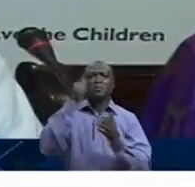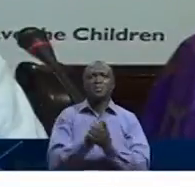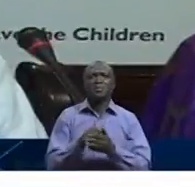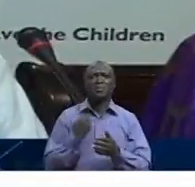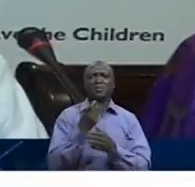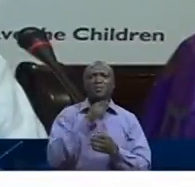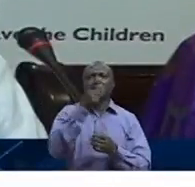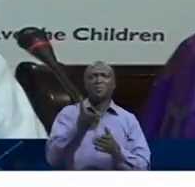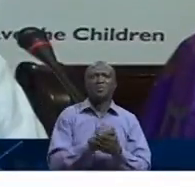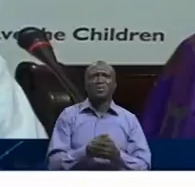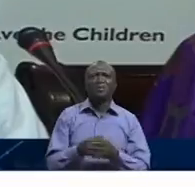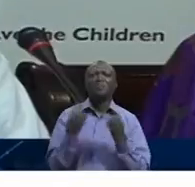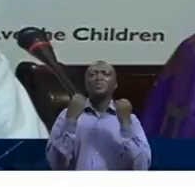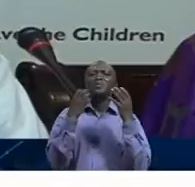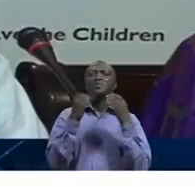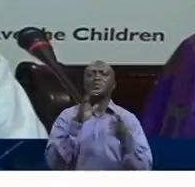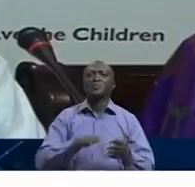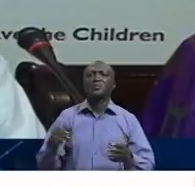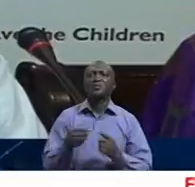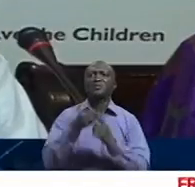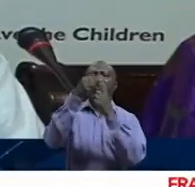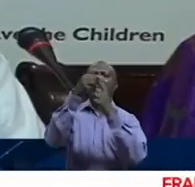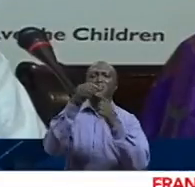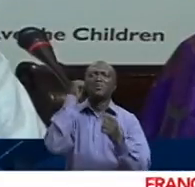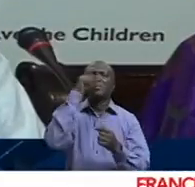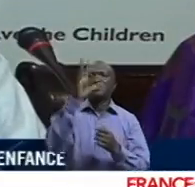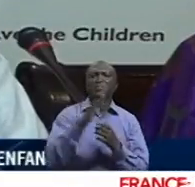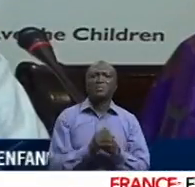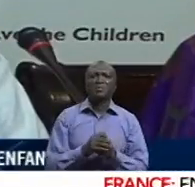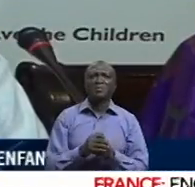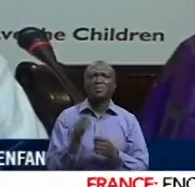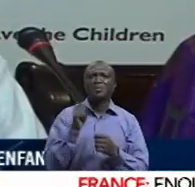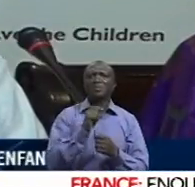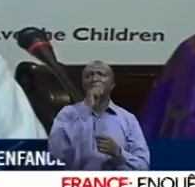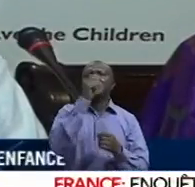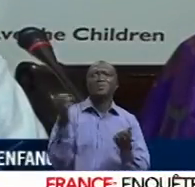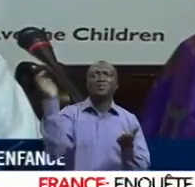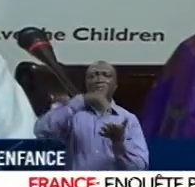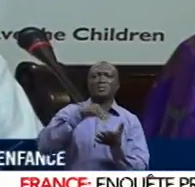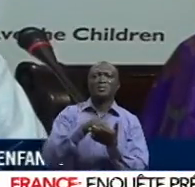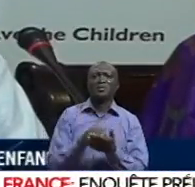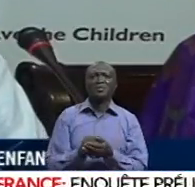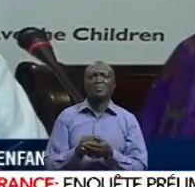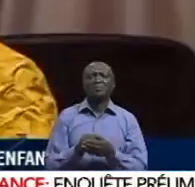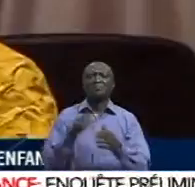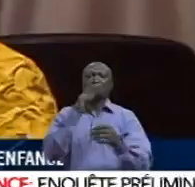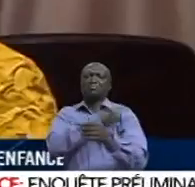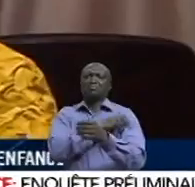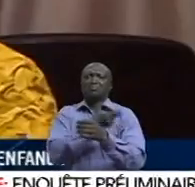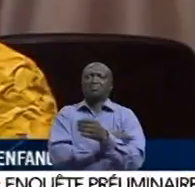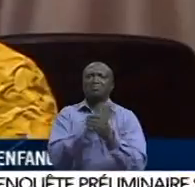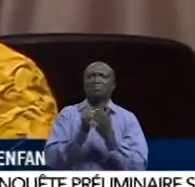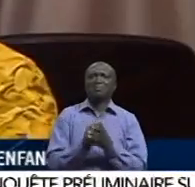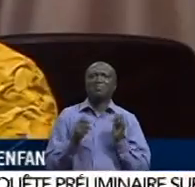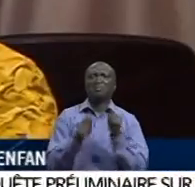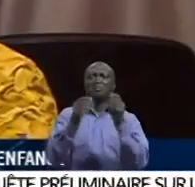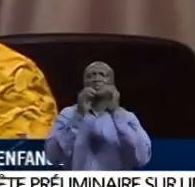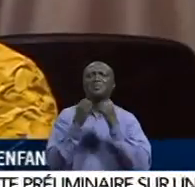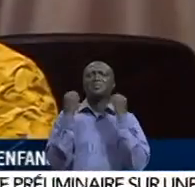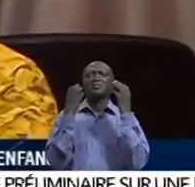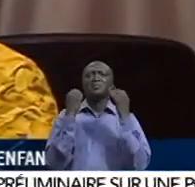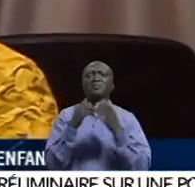là combien d'enfants particulièrement les filles sont encore victime de mariage ou de grossesse précoce combien